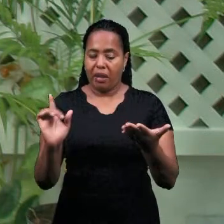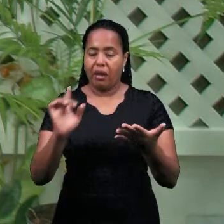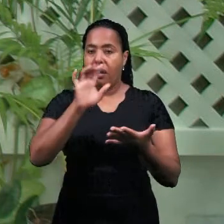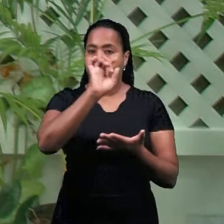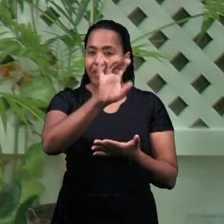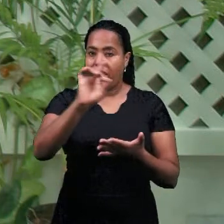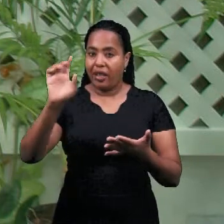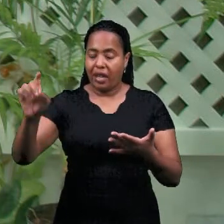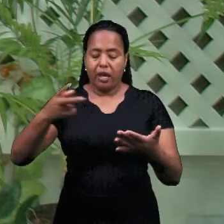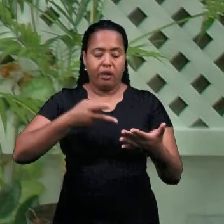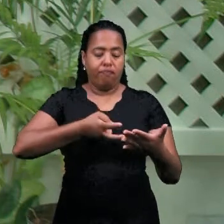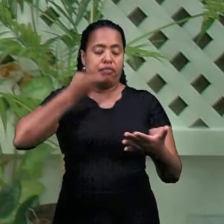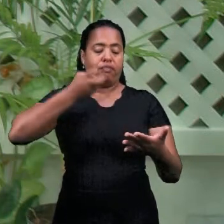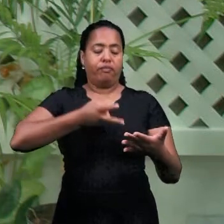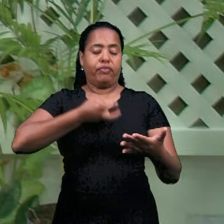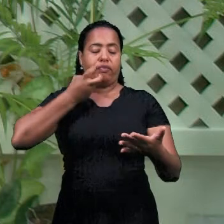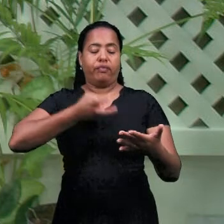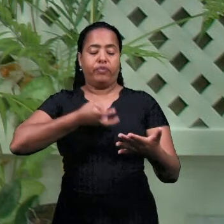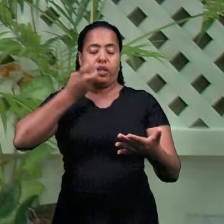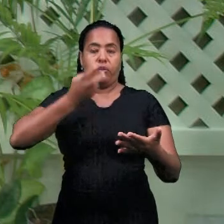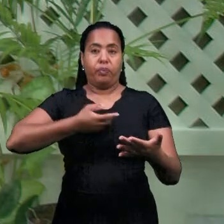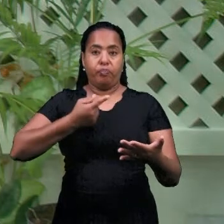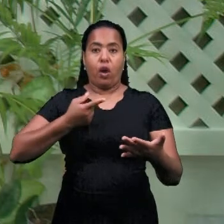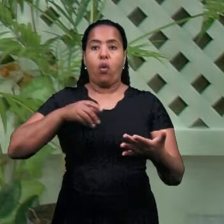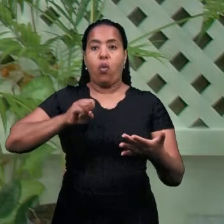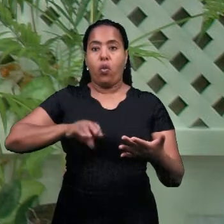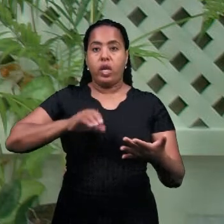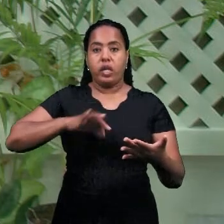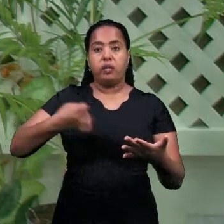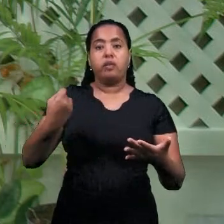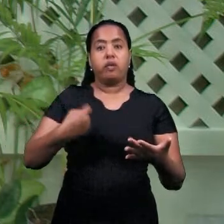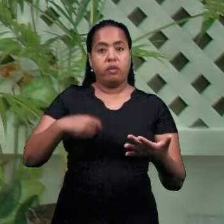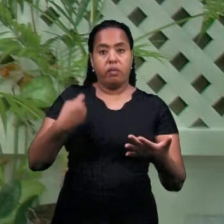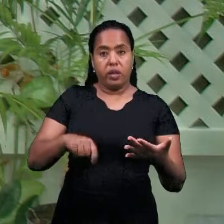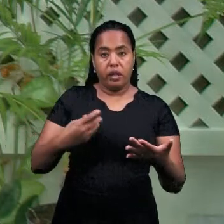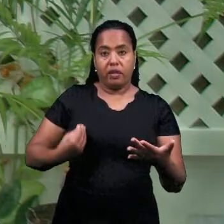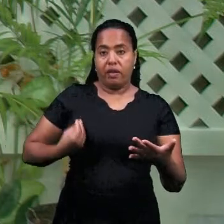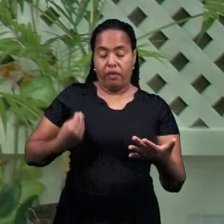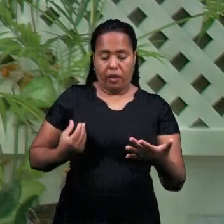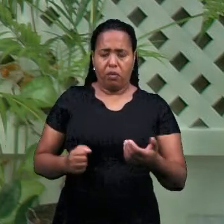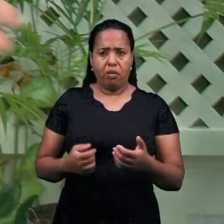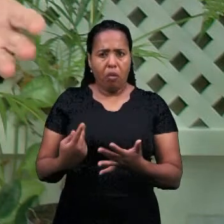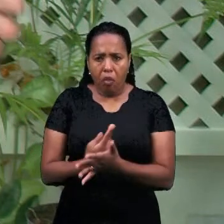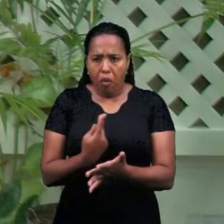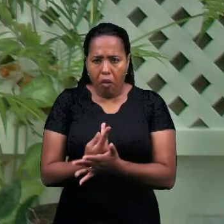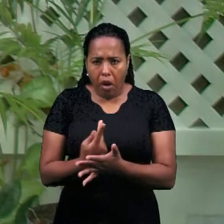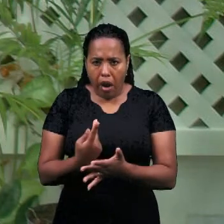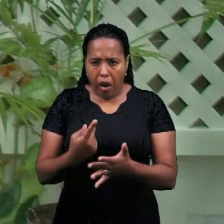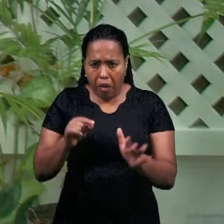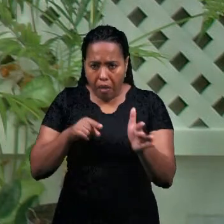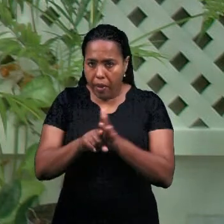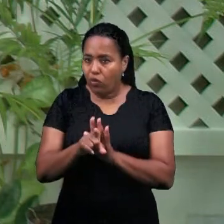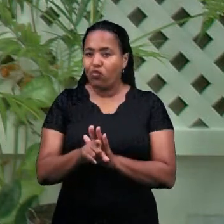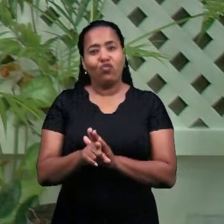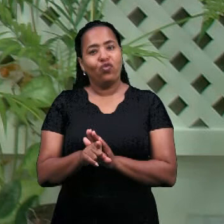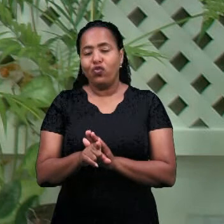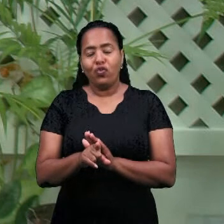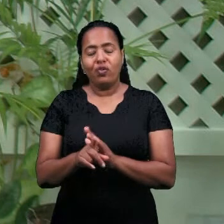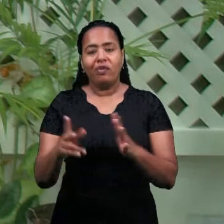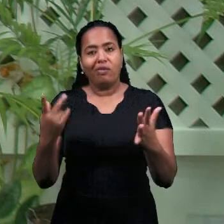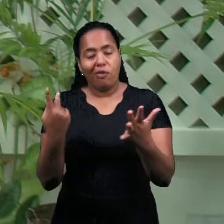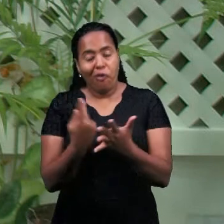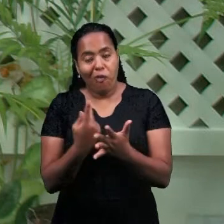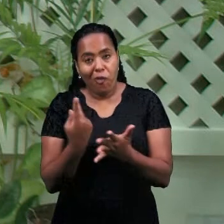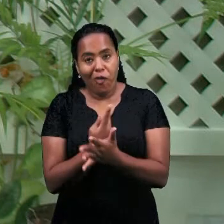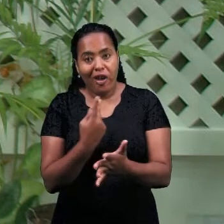va, va en tirer l'enseignement qui est nécessaire. L'erreur n'est pas dans la question, l'erreur est dans la réponse.